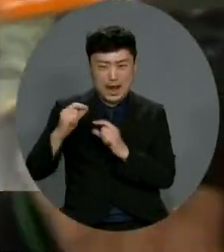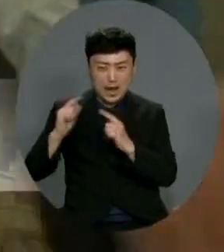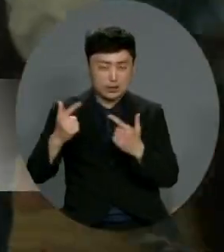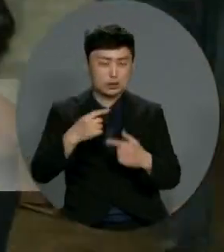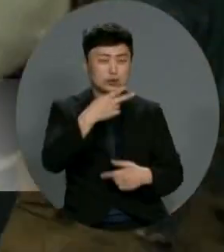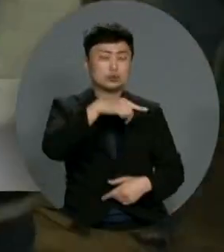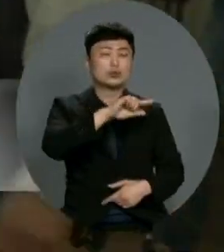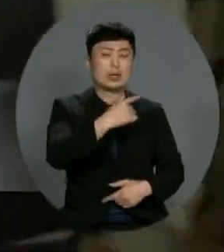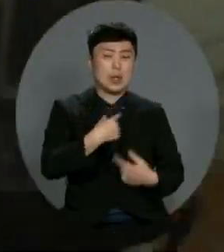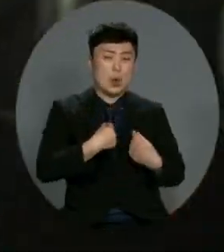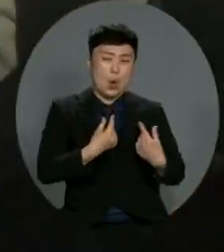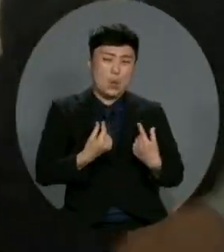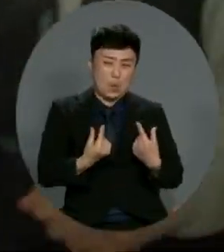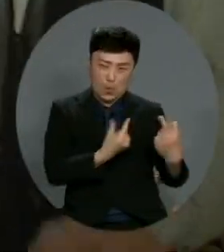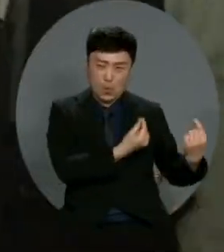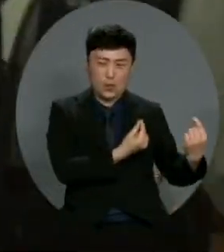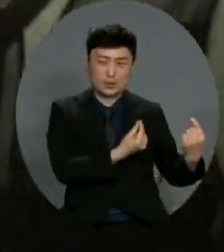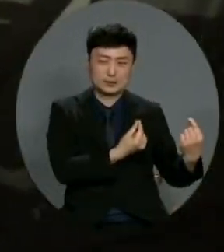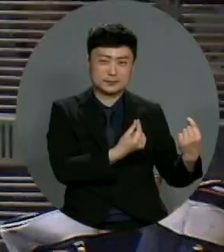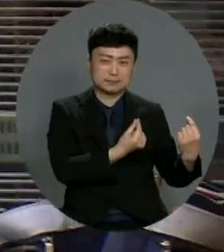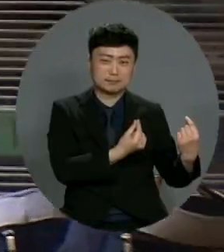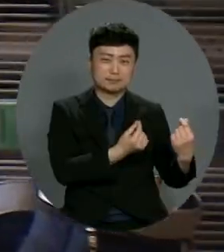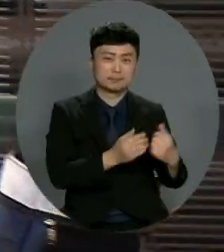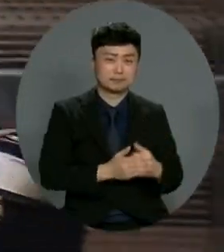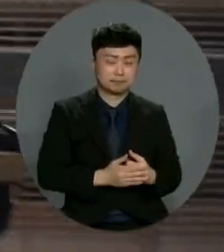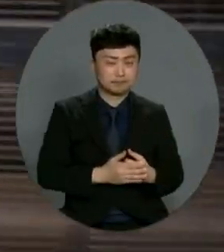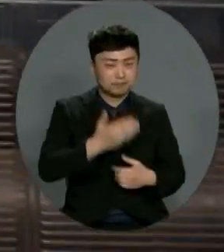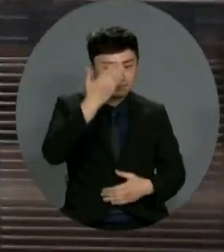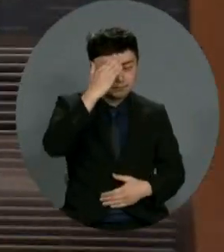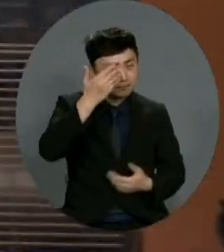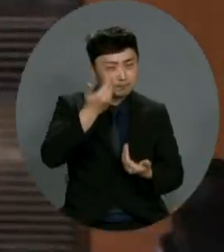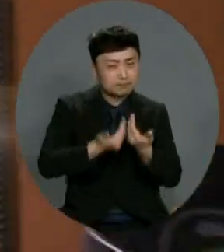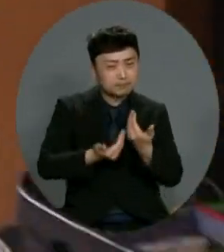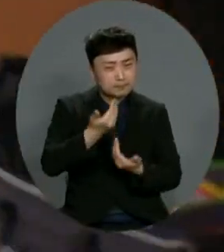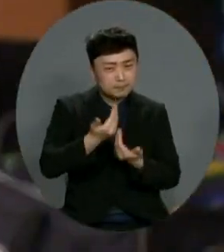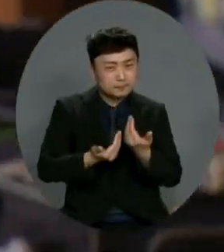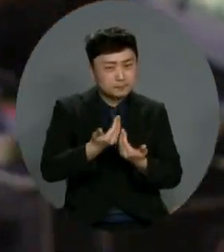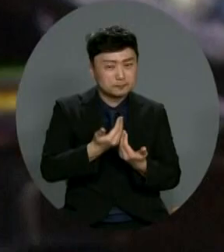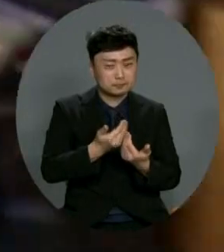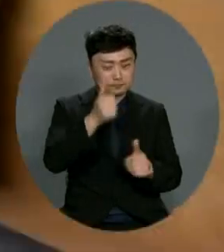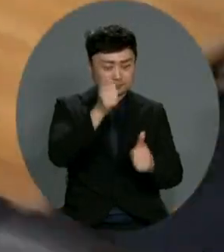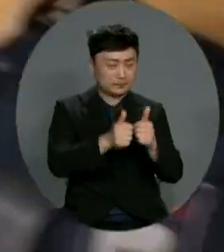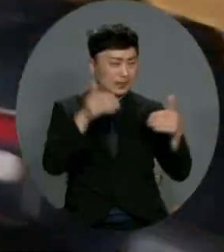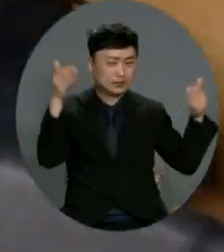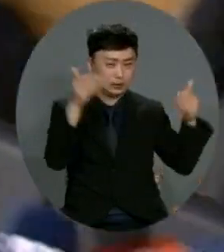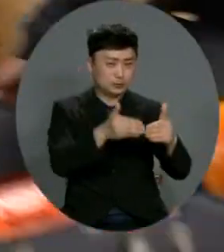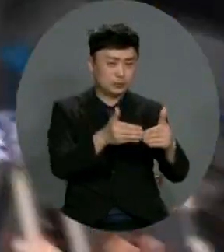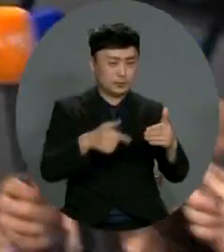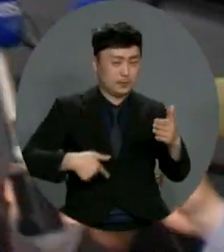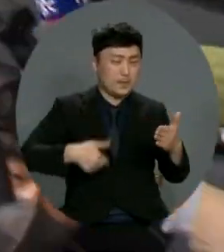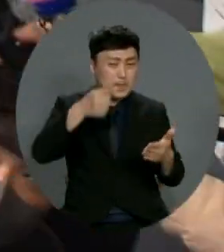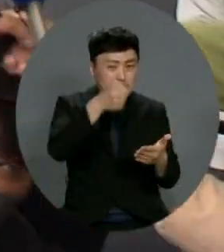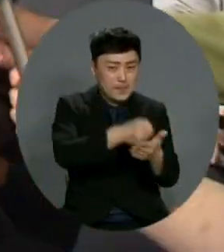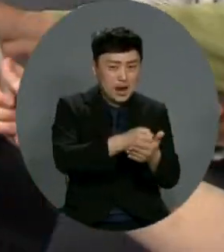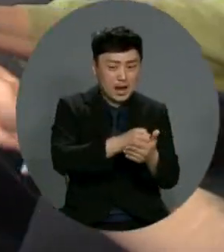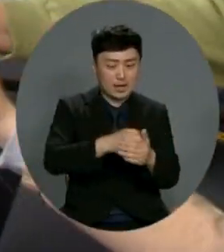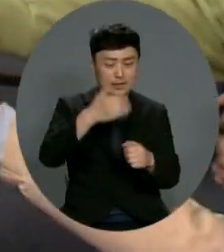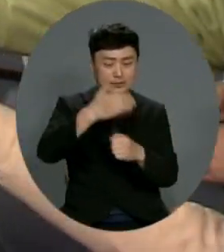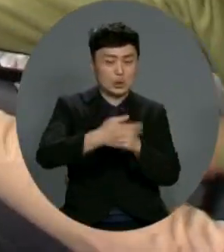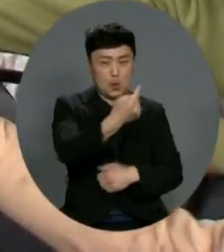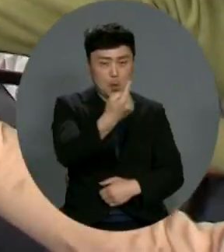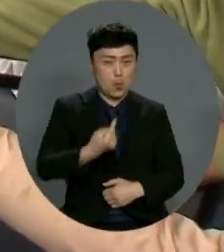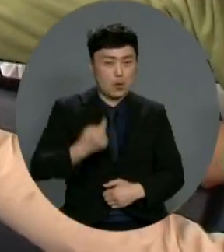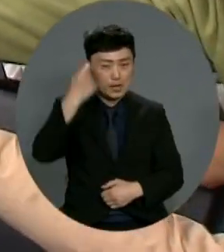베어스의 유니폼을 입고선 라파. 낯선 모습이지만 진지하게 경기에 집중하겠다는 각오와 함께 상대팀으로 대구를 찾은